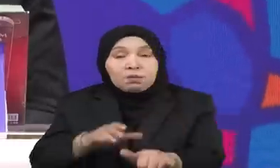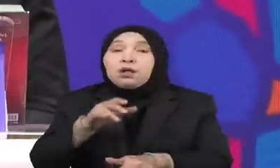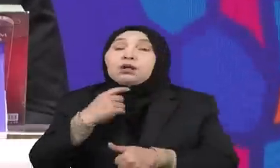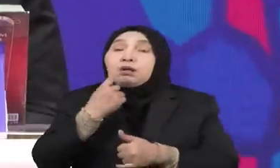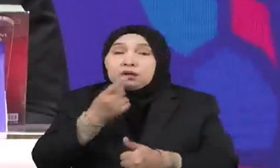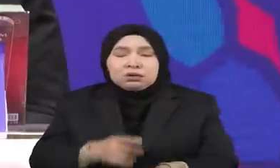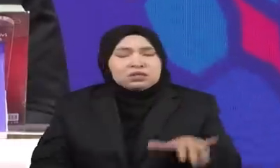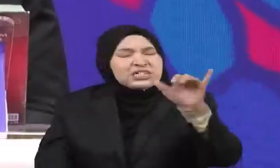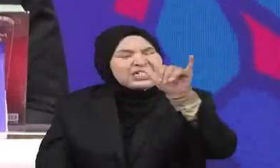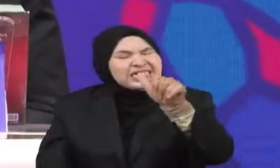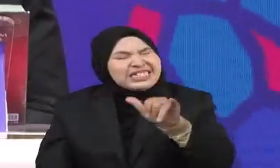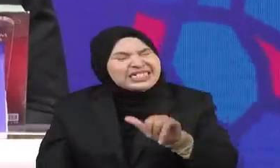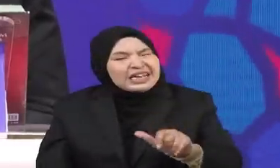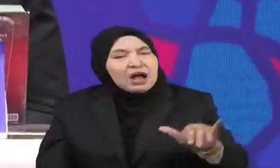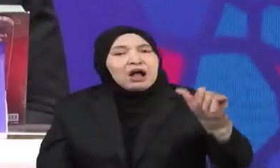bunyi